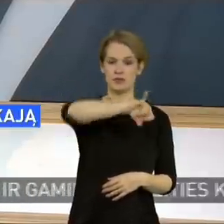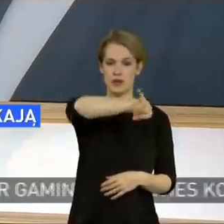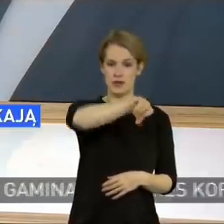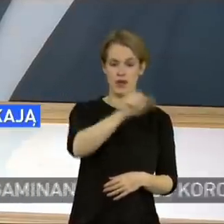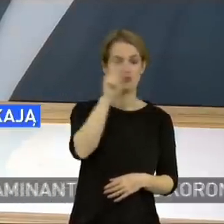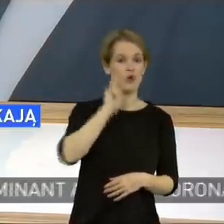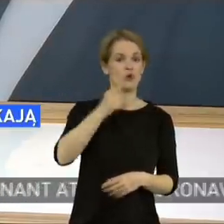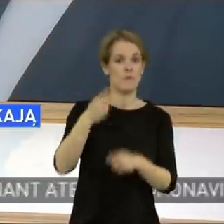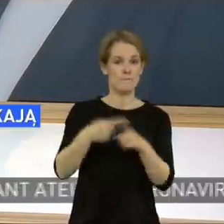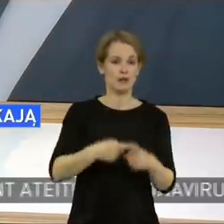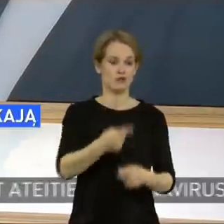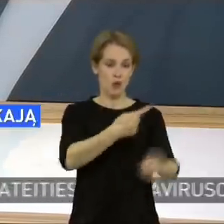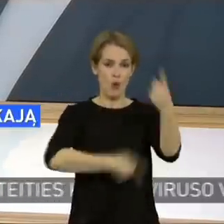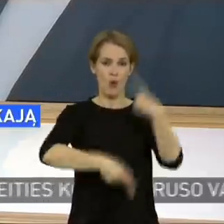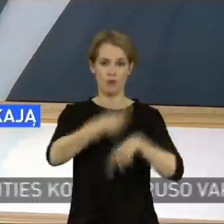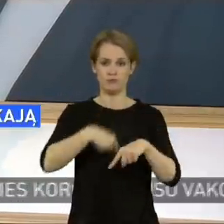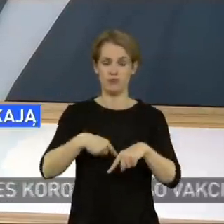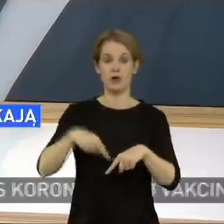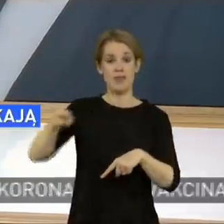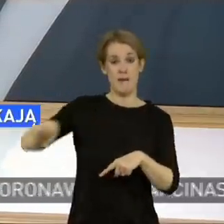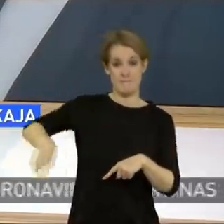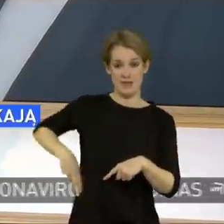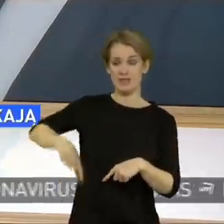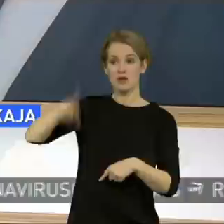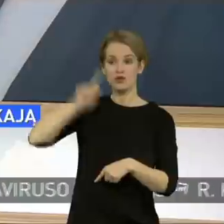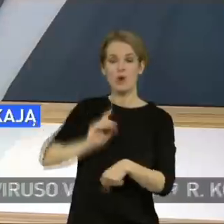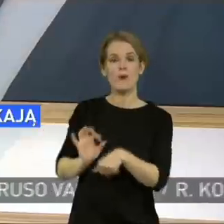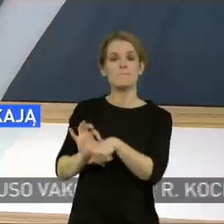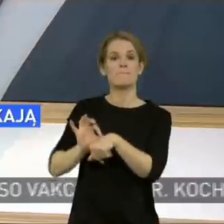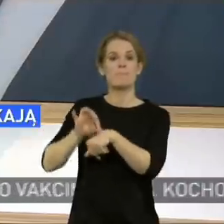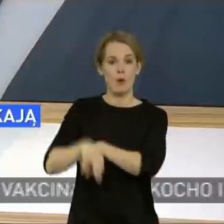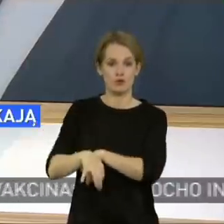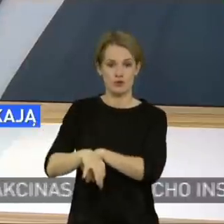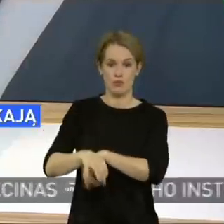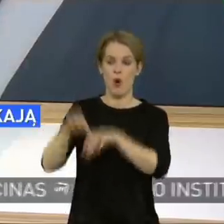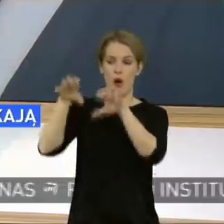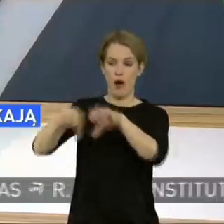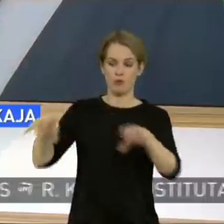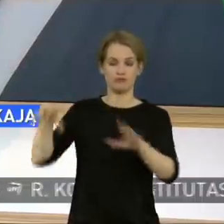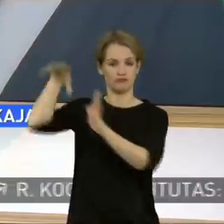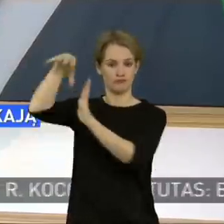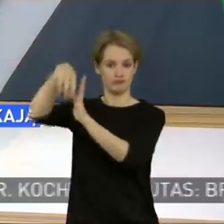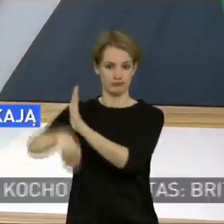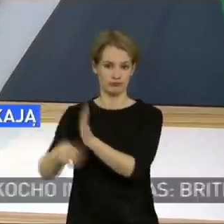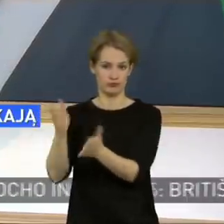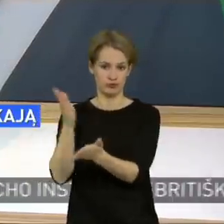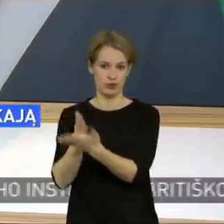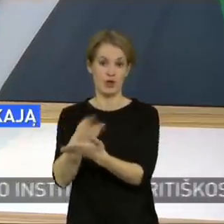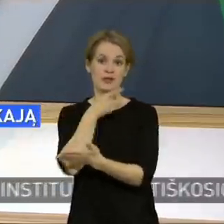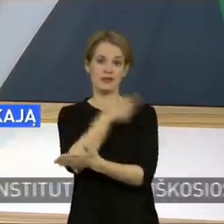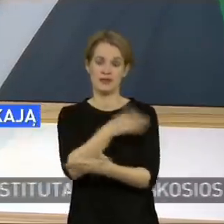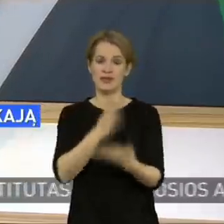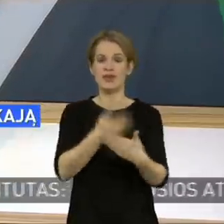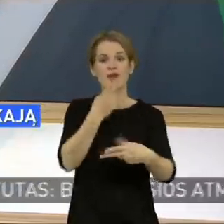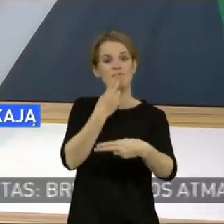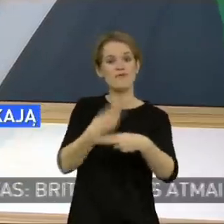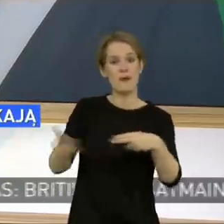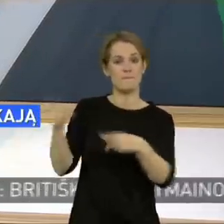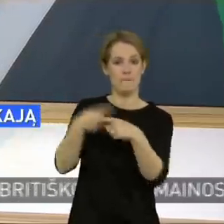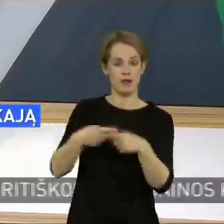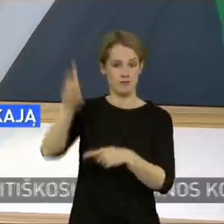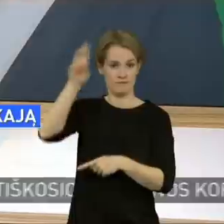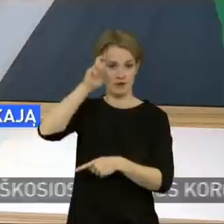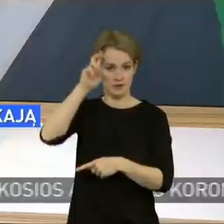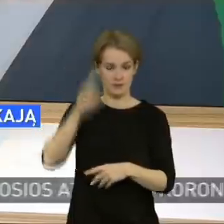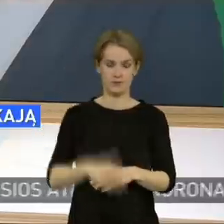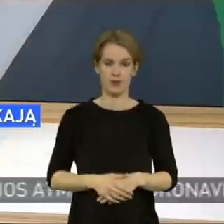patraukti baudžiamojon atsakomybėn už esą nusikaltimus valdymo tvarkai, visuomenės ir valstybės saugumui. Lietuvos užsienio reikalų ministras